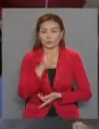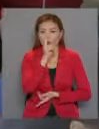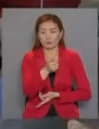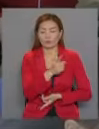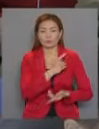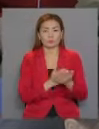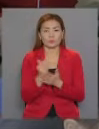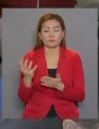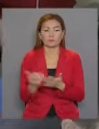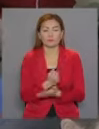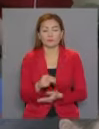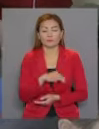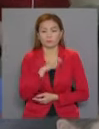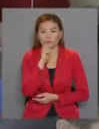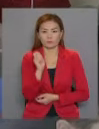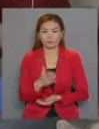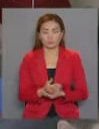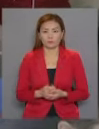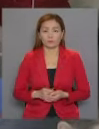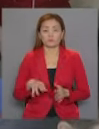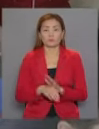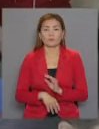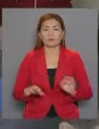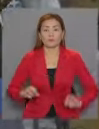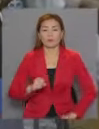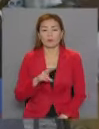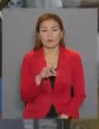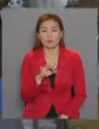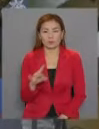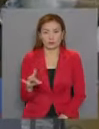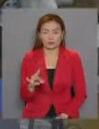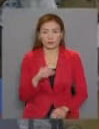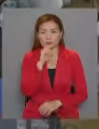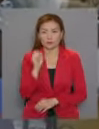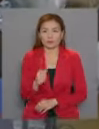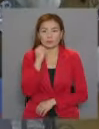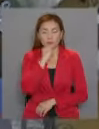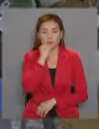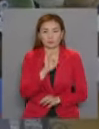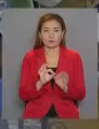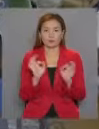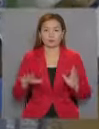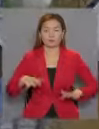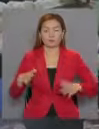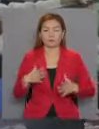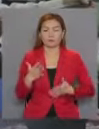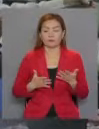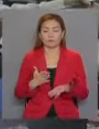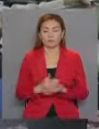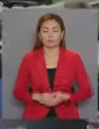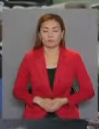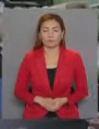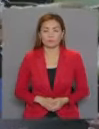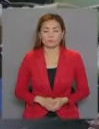ішінде жоғары дәрежелі орындар иеленіп жүр. Соның бірі әмір. Ол осындай шара арқылы қарттарға керемет көңіл күй сыйлағанына